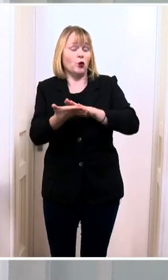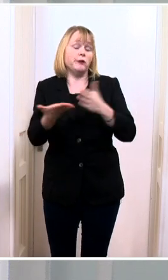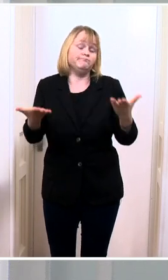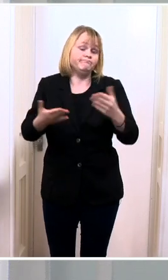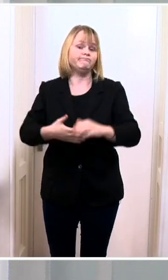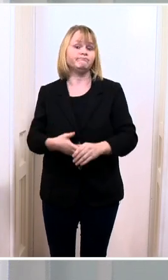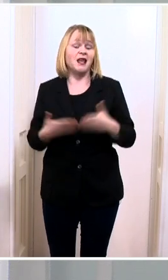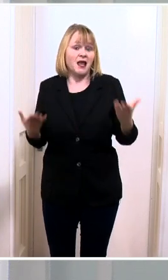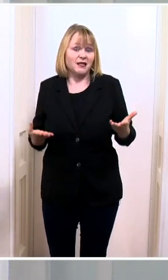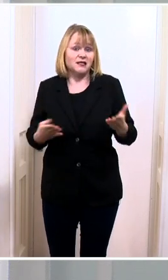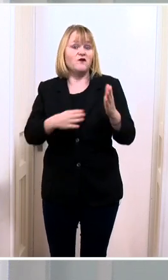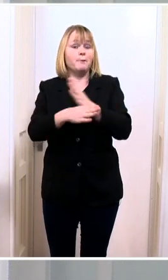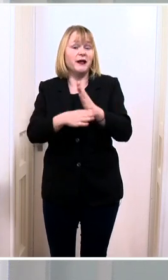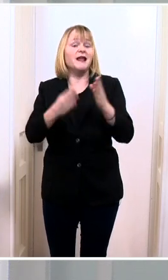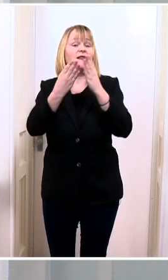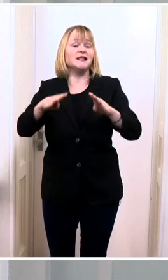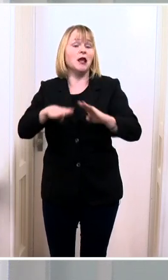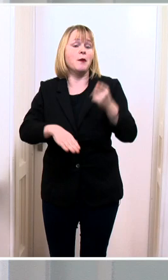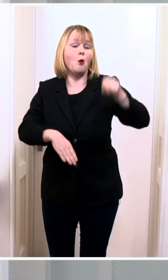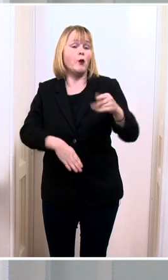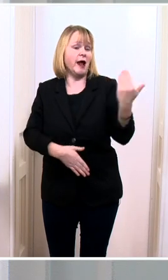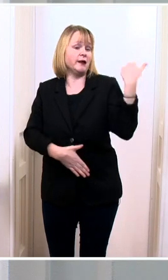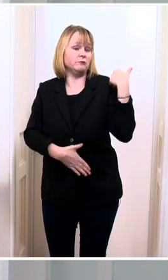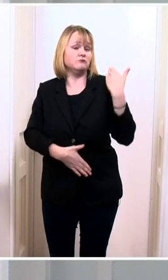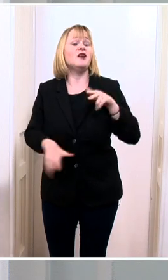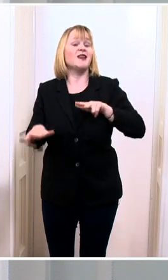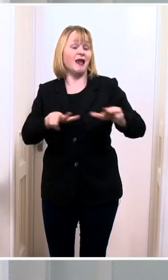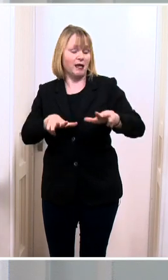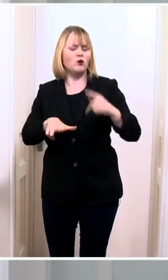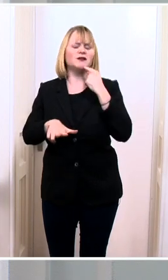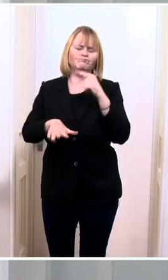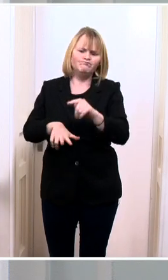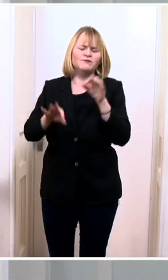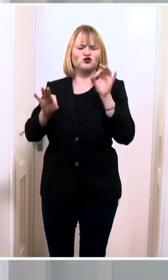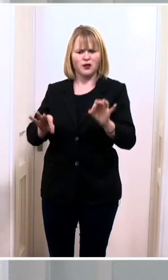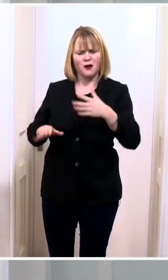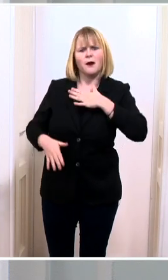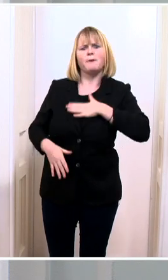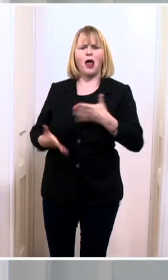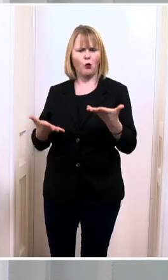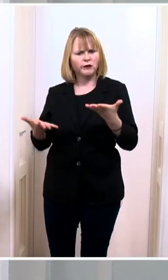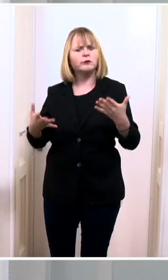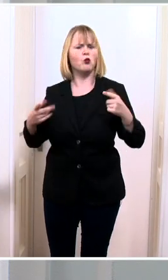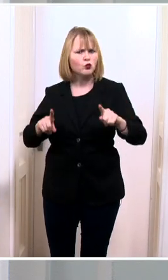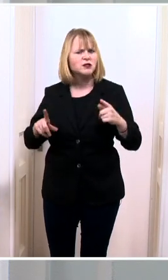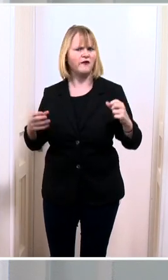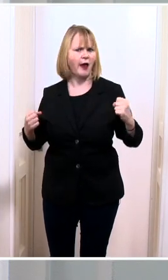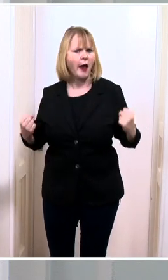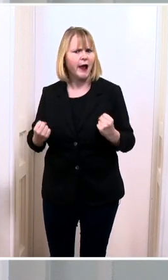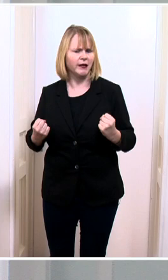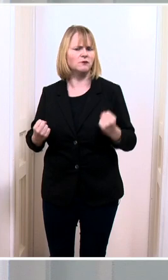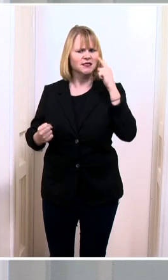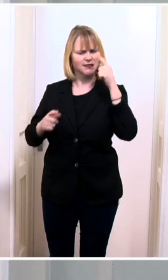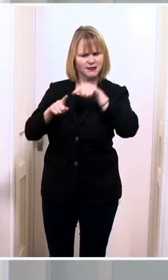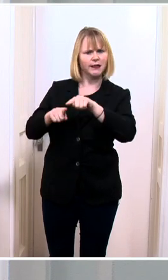Mitte Dezember hat aufgezeigt, dass die Regierung handeln musste. Sie sehen dies an dieser Grafik. Die